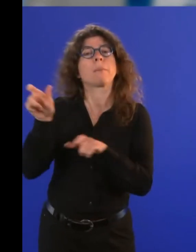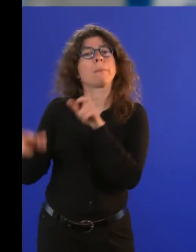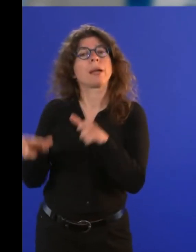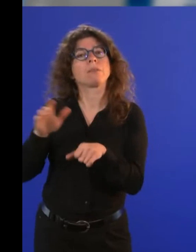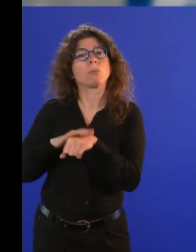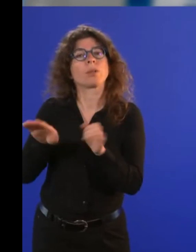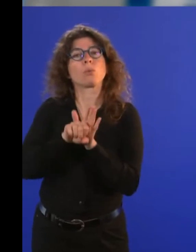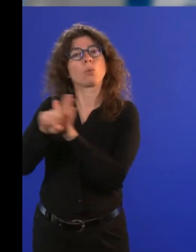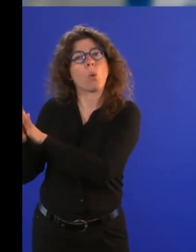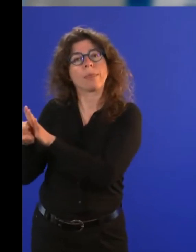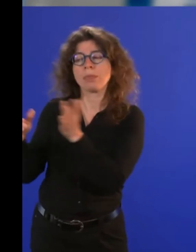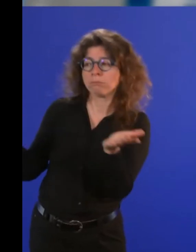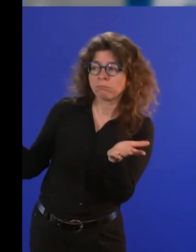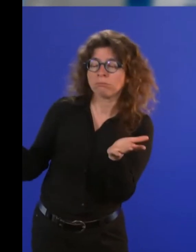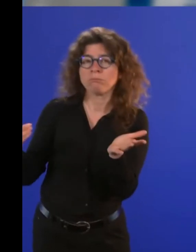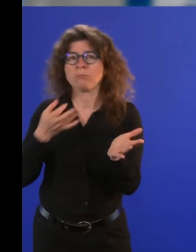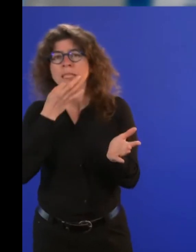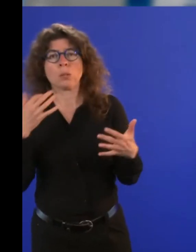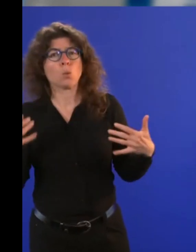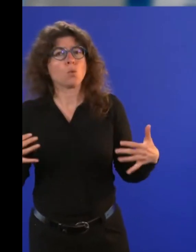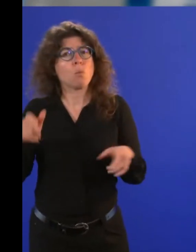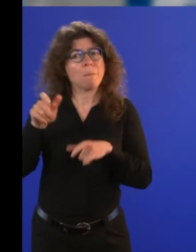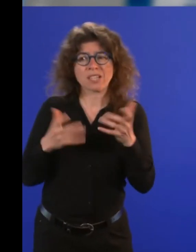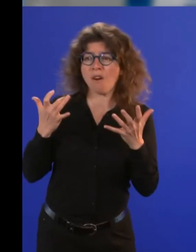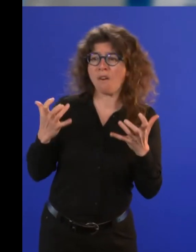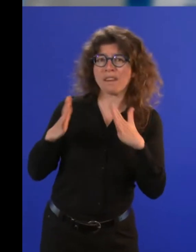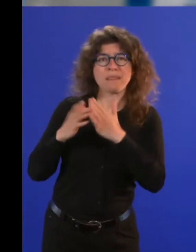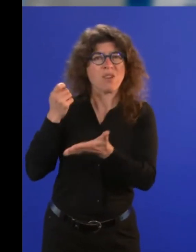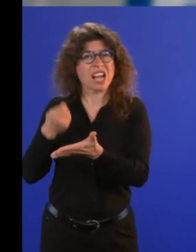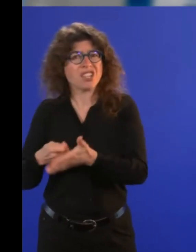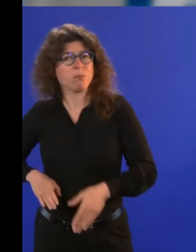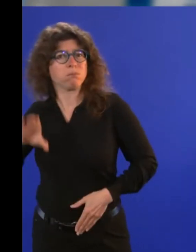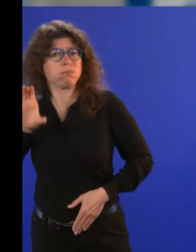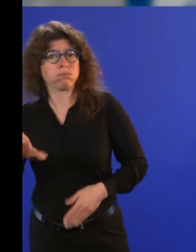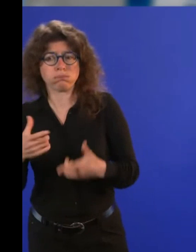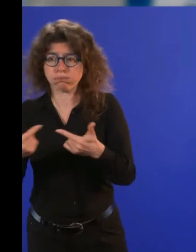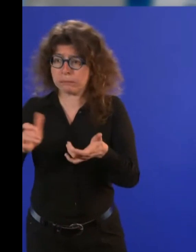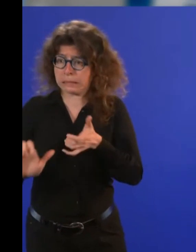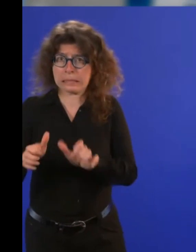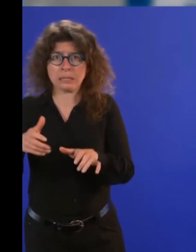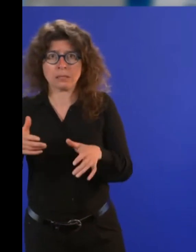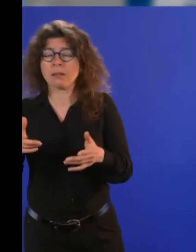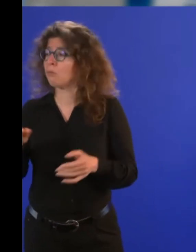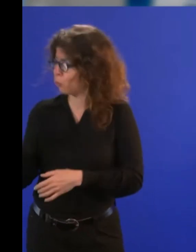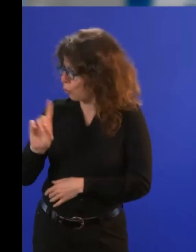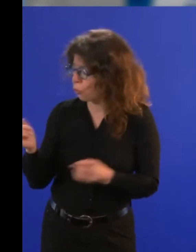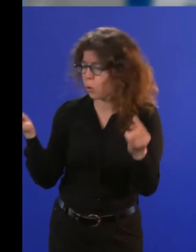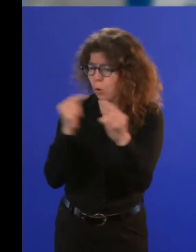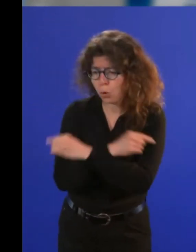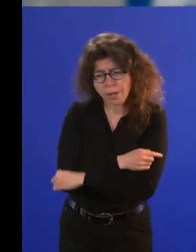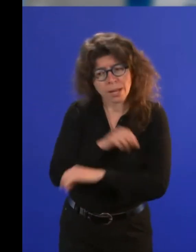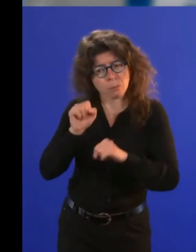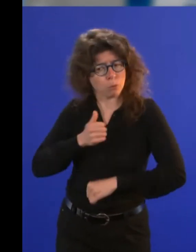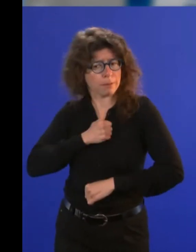le dispositif n'empêchera pas celles et ceux qui veulent acquérir d'investir dans l'immobilier. Il n'est pas un frein à la construction